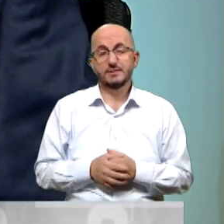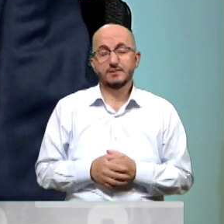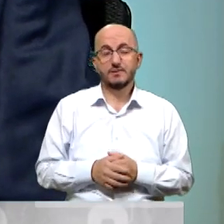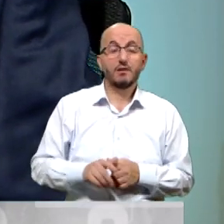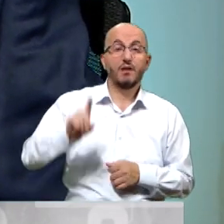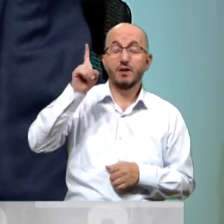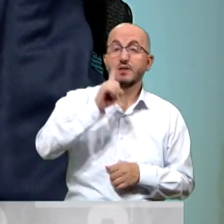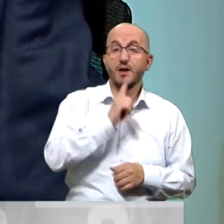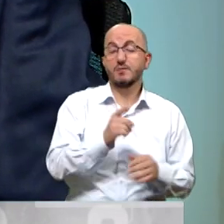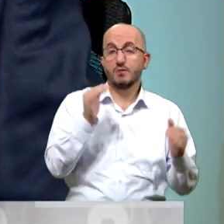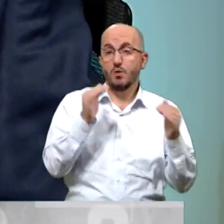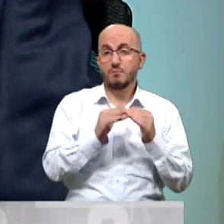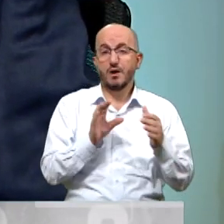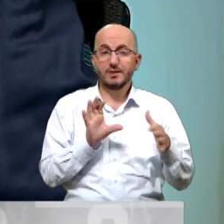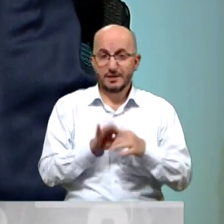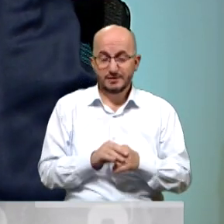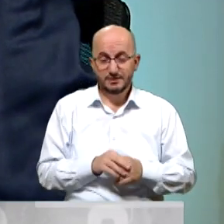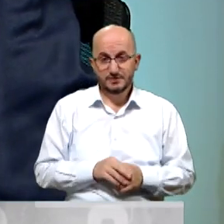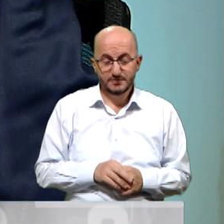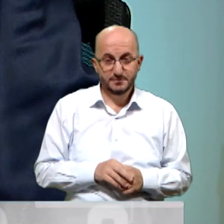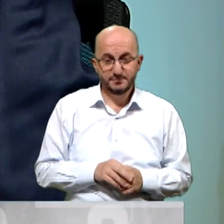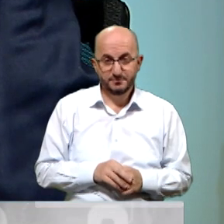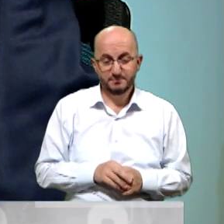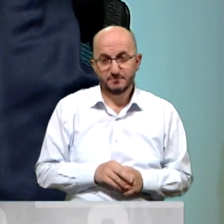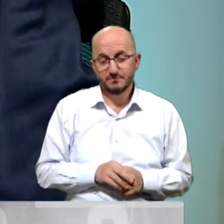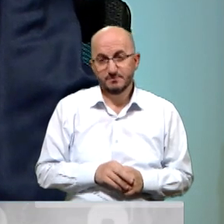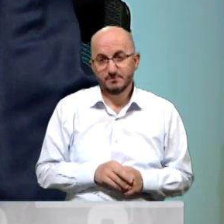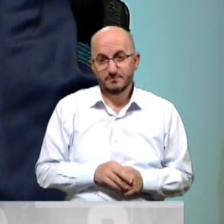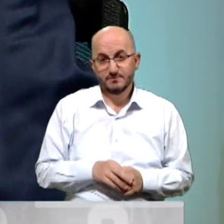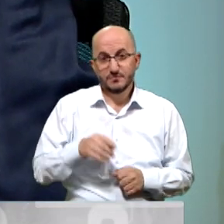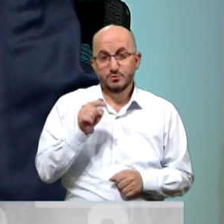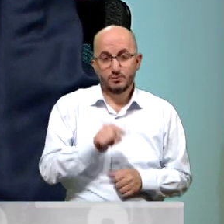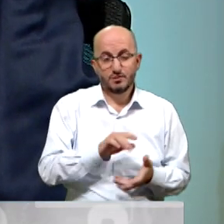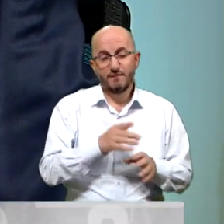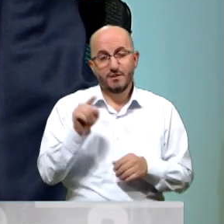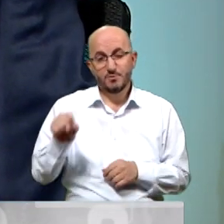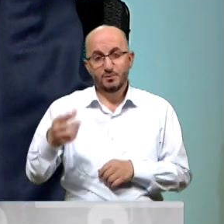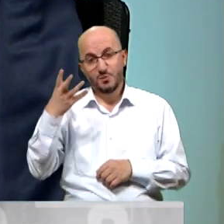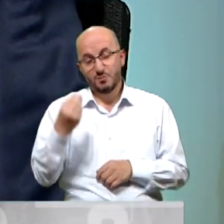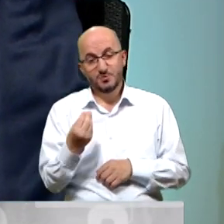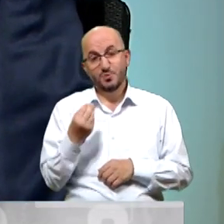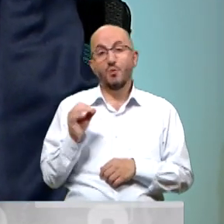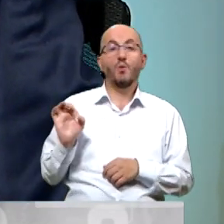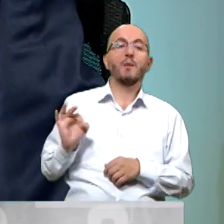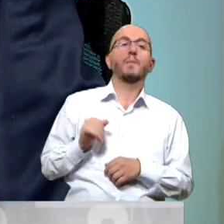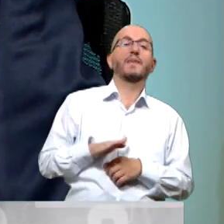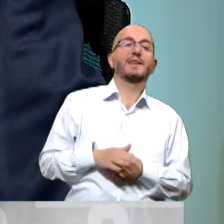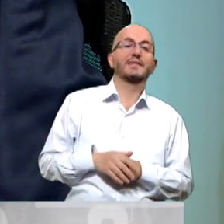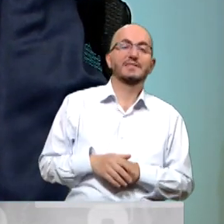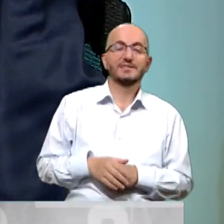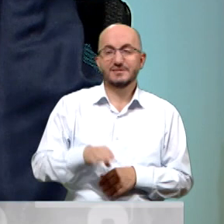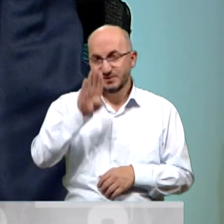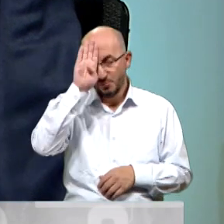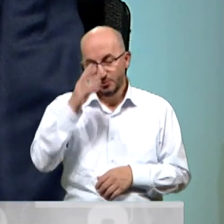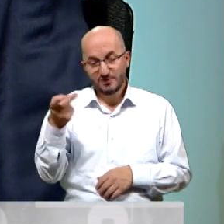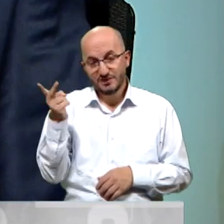Hakk'ın emirlerine uymakla ilgilidir. Yoksa yani şurada veya burada olması çok önemli değil. İstanbul'da defnedildikten